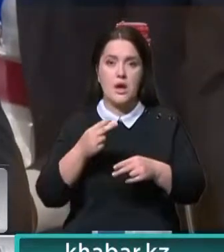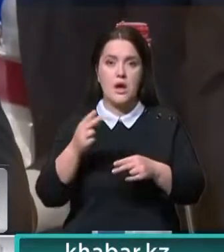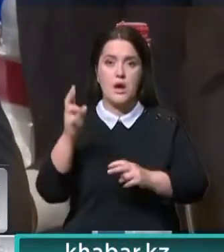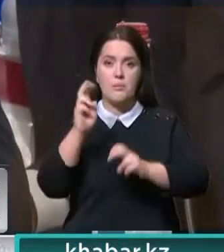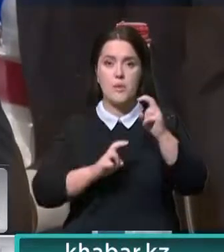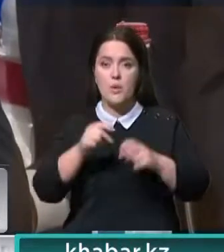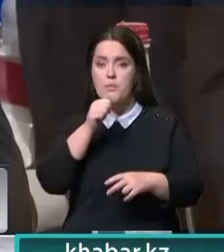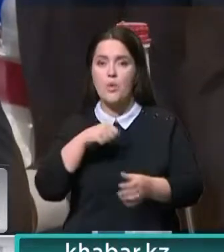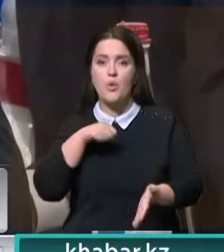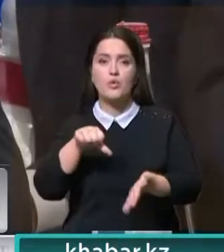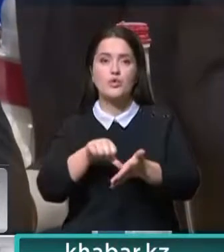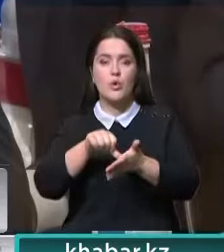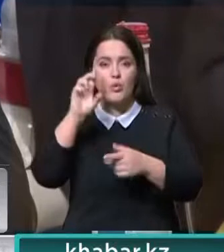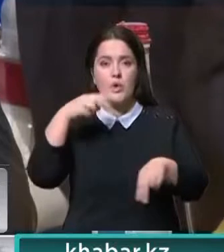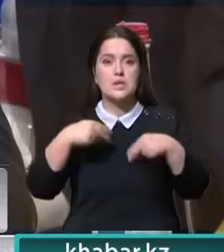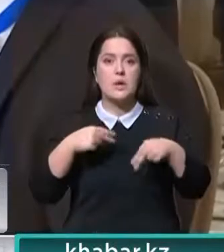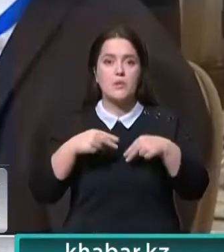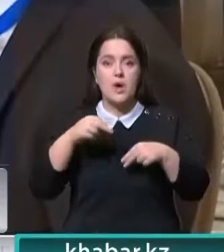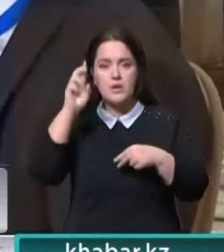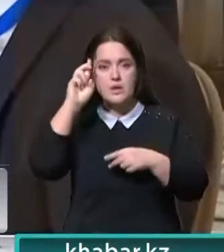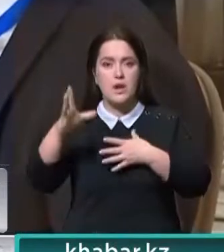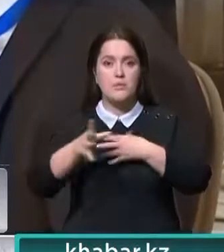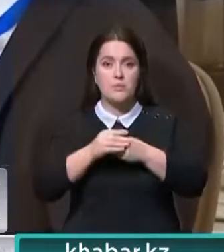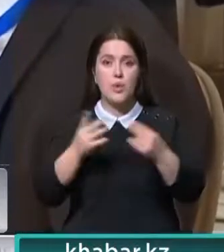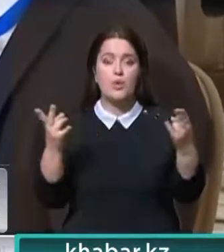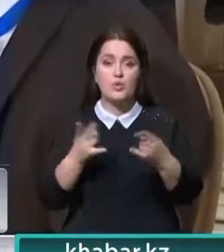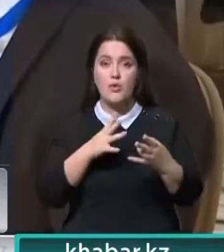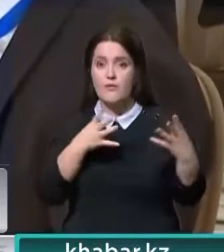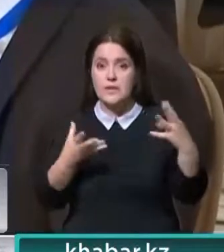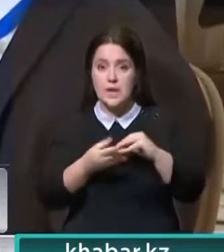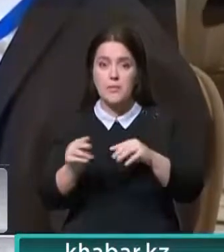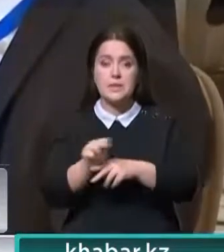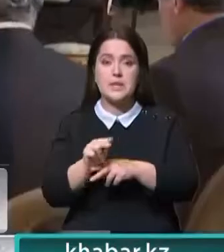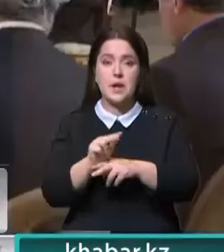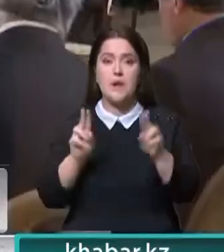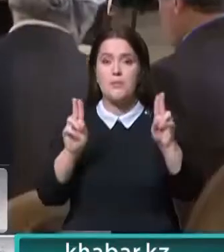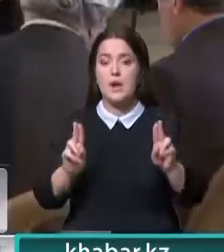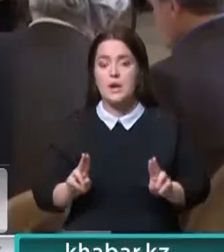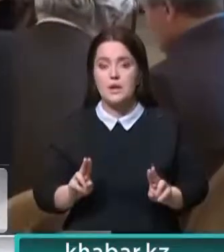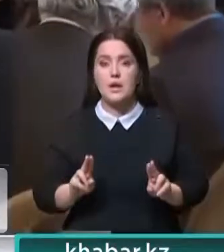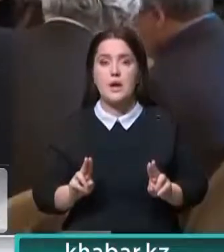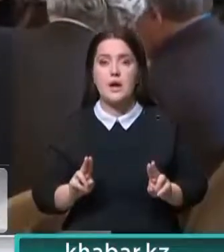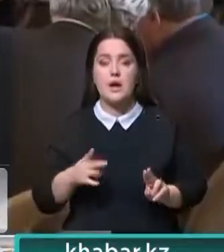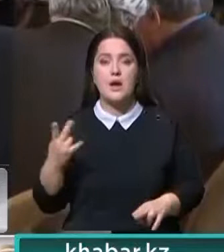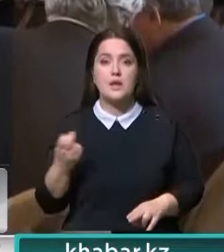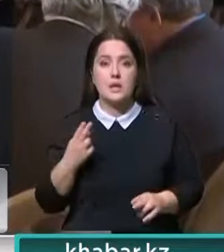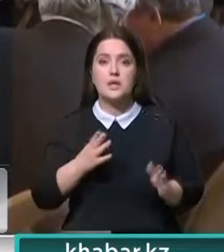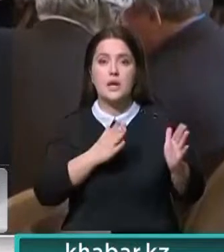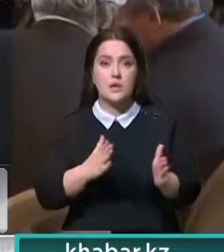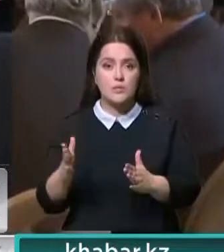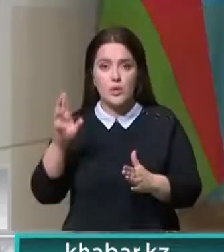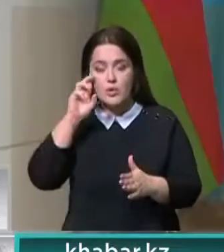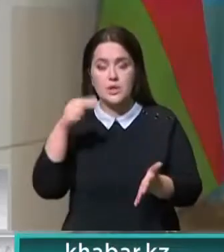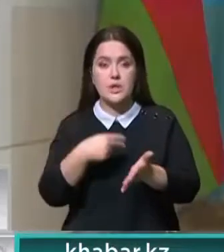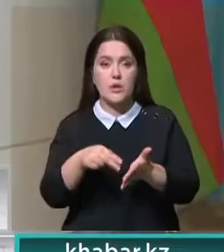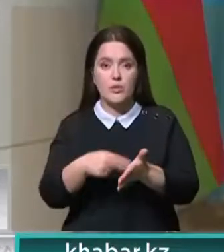при попытках участвовать в госзакупках стран-партнеров. Думаю, что надо в целом скорректировать принципы функционирования национального режима в государственных